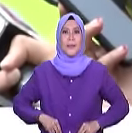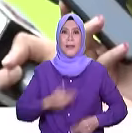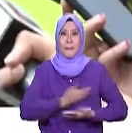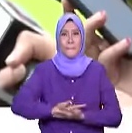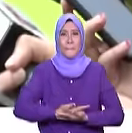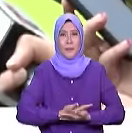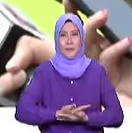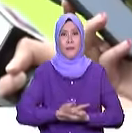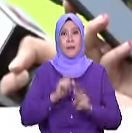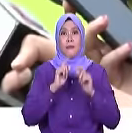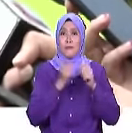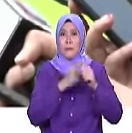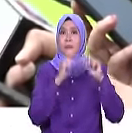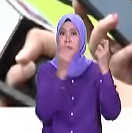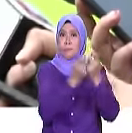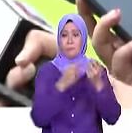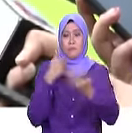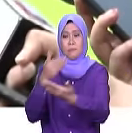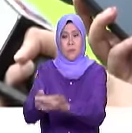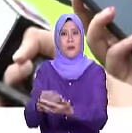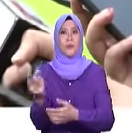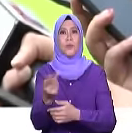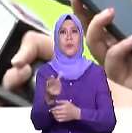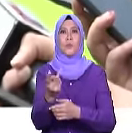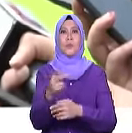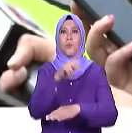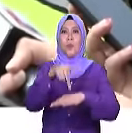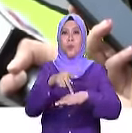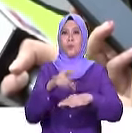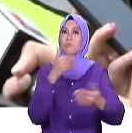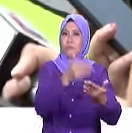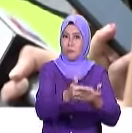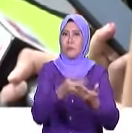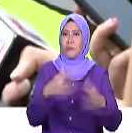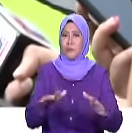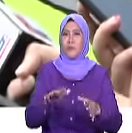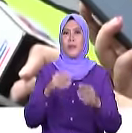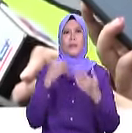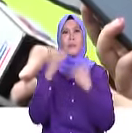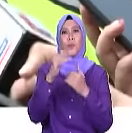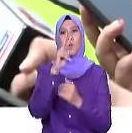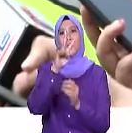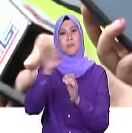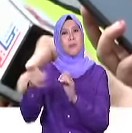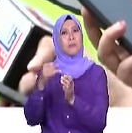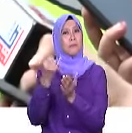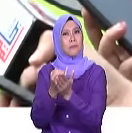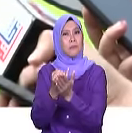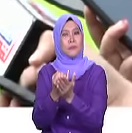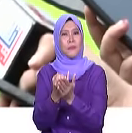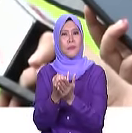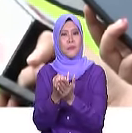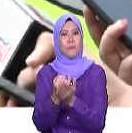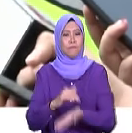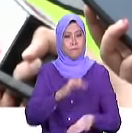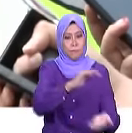Dan tim yang pertama telah pun sampai di kedua-dua pulau dalam tempoh 24 jam dan seterusnya